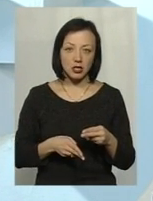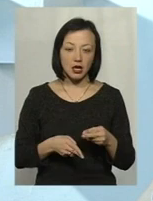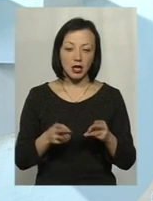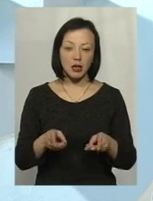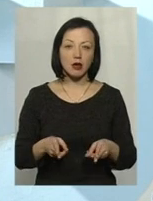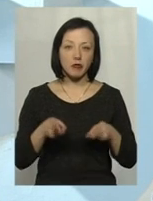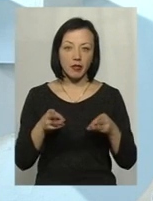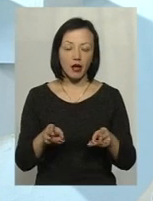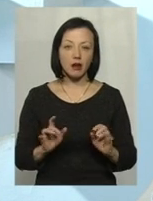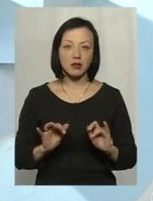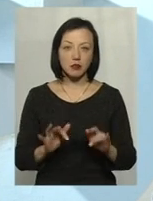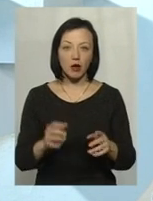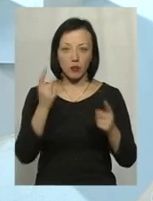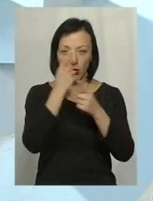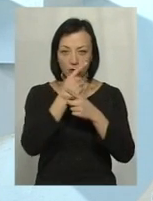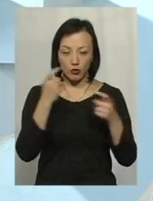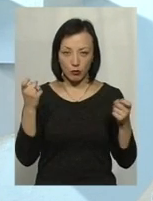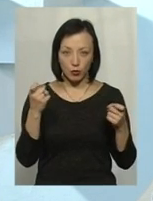проваджень ми проінформуємо